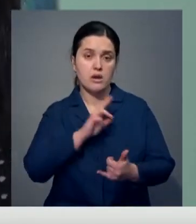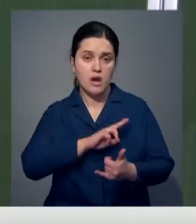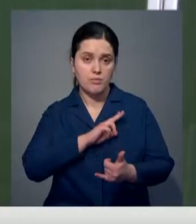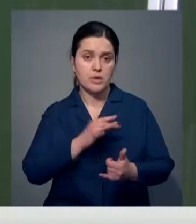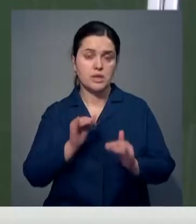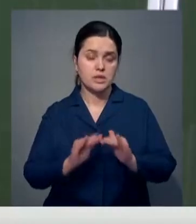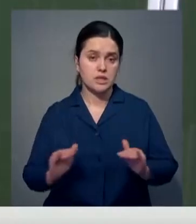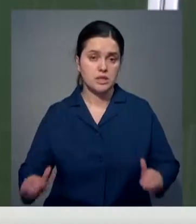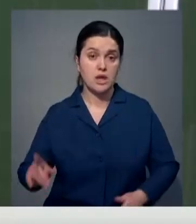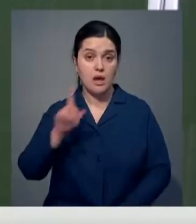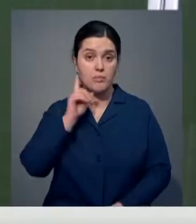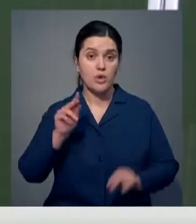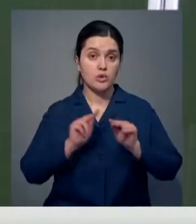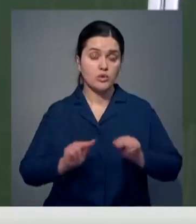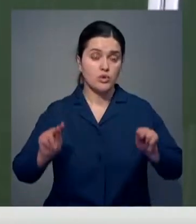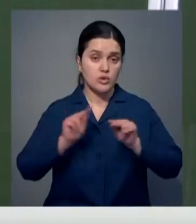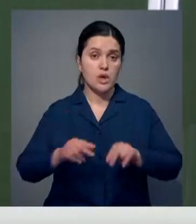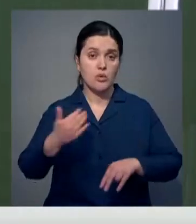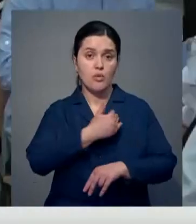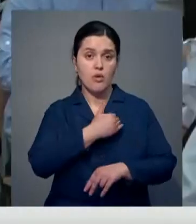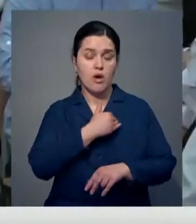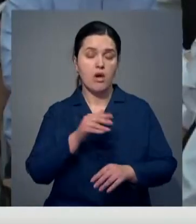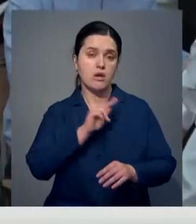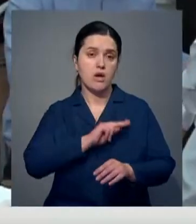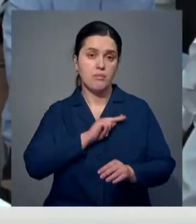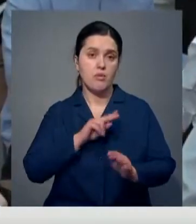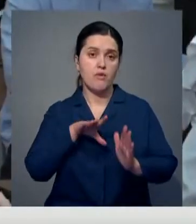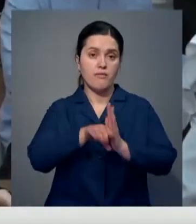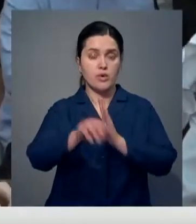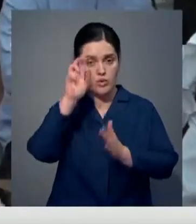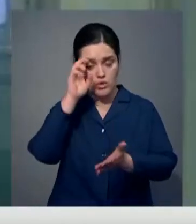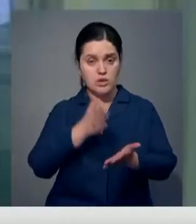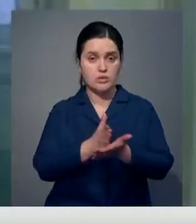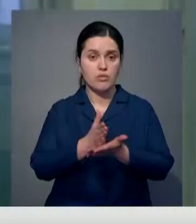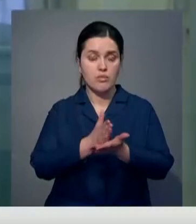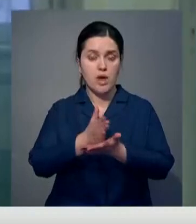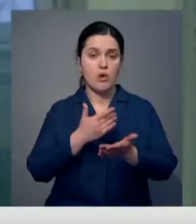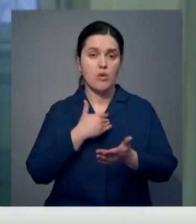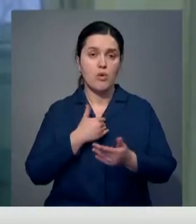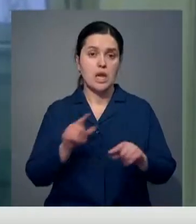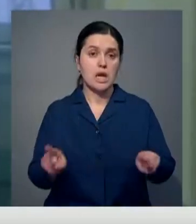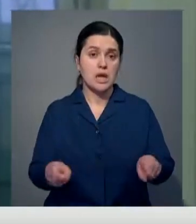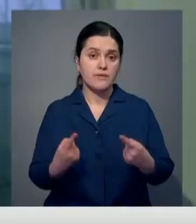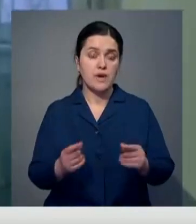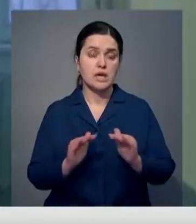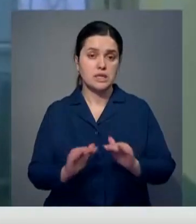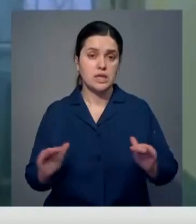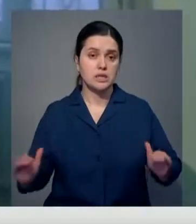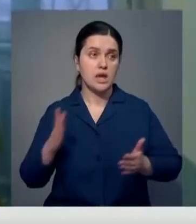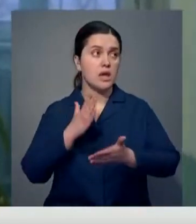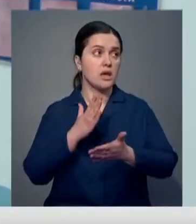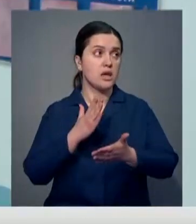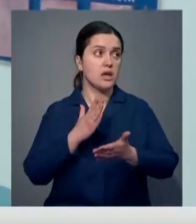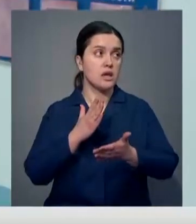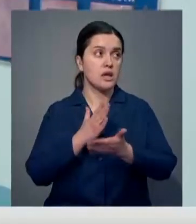родителей. Молодой учитель мечтает о многом. Одно из желаний – работать на госслужбе, где хочет заняться развитием дошкольного образования. Выражает свою точку зрения